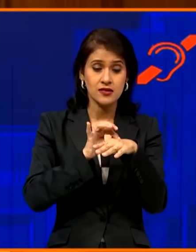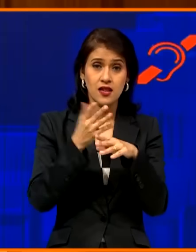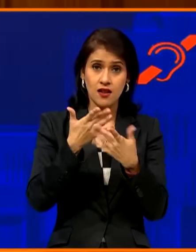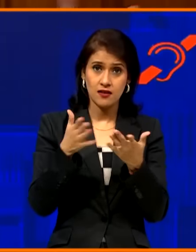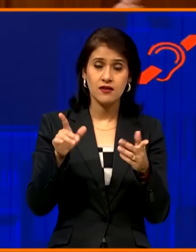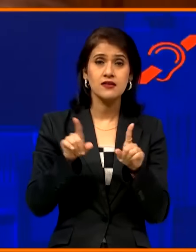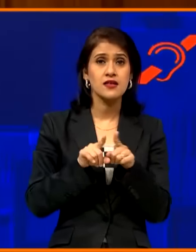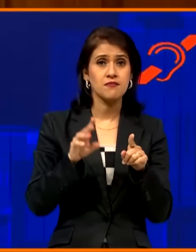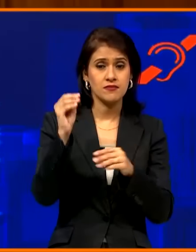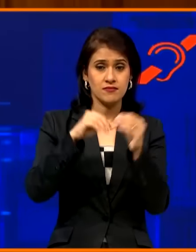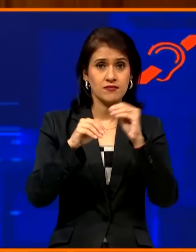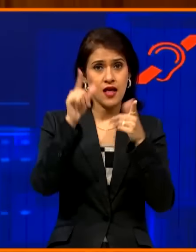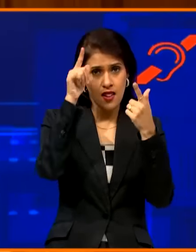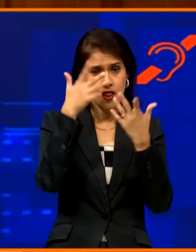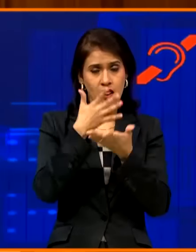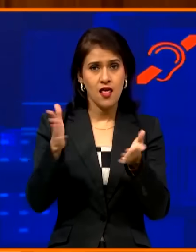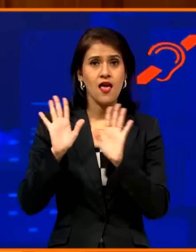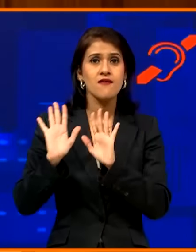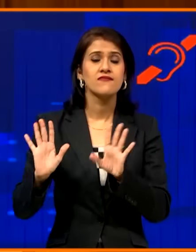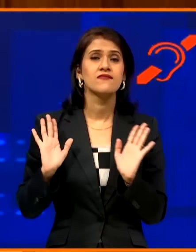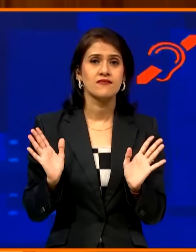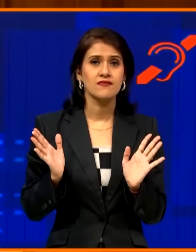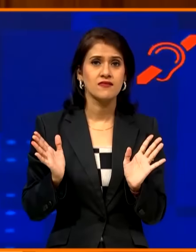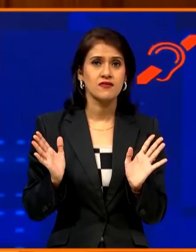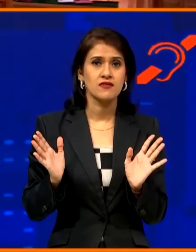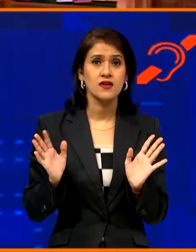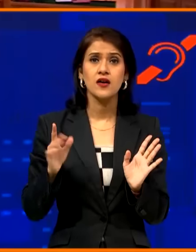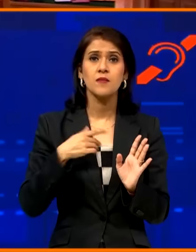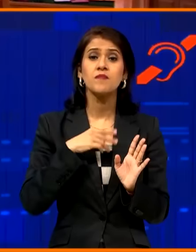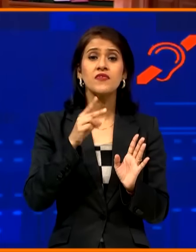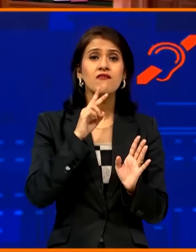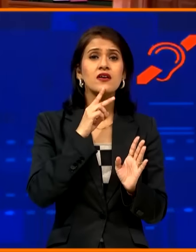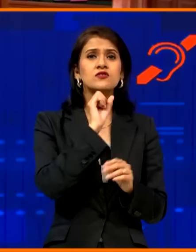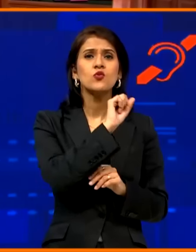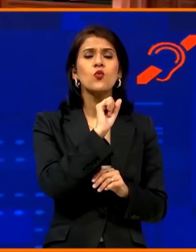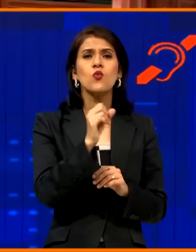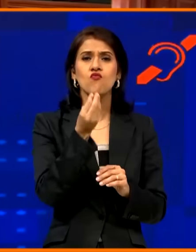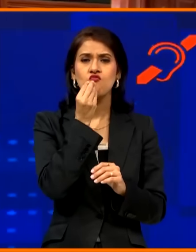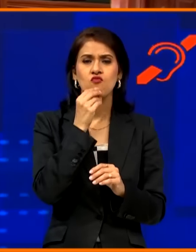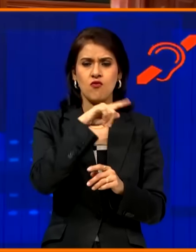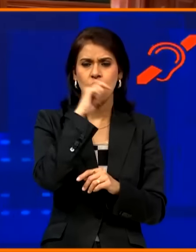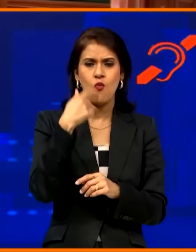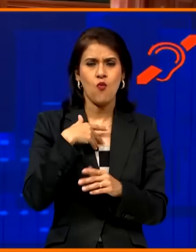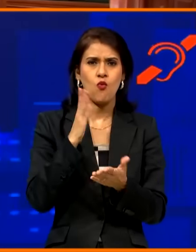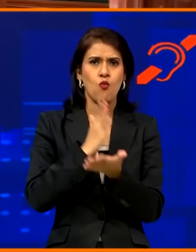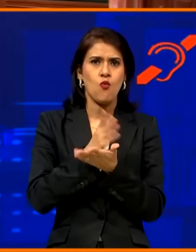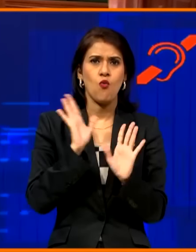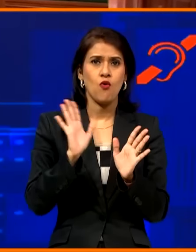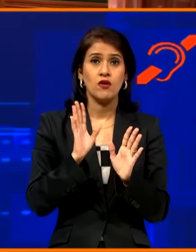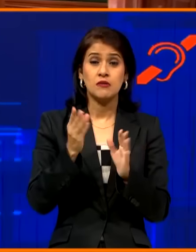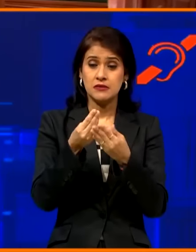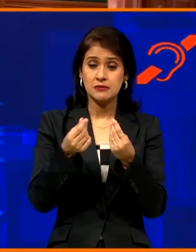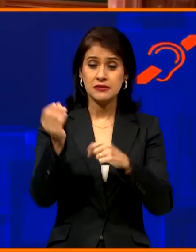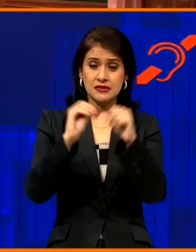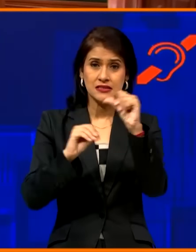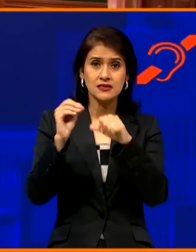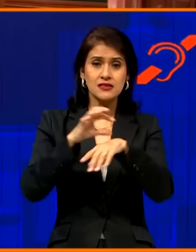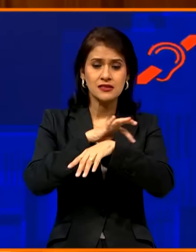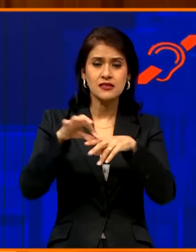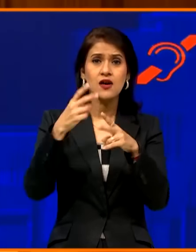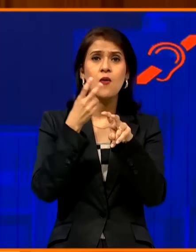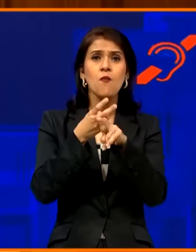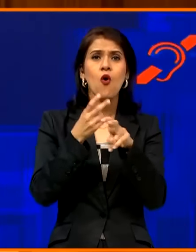हैं मैं तो वि वेजिटेरियन लोगों के बारे में भी कहता हूं ऐसे मटेरियल मिलाए गए हैं जो जिलेटिन वगैरह से बनाए गए हैं हड्डियों से बनता